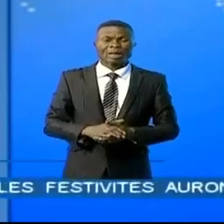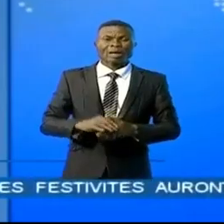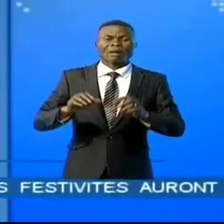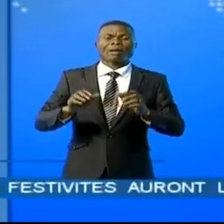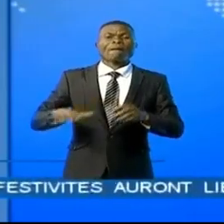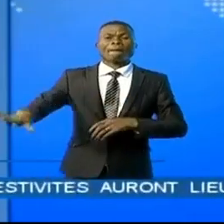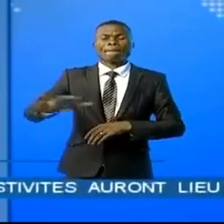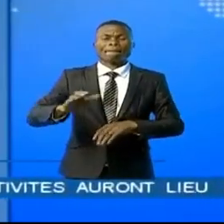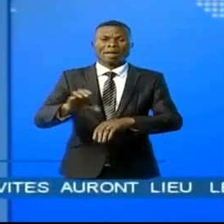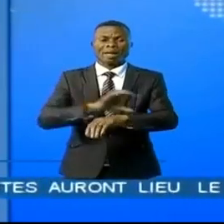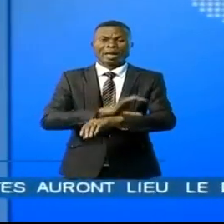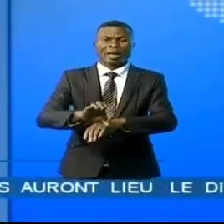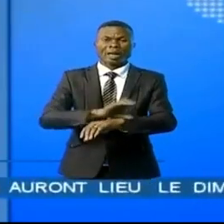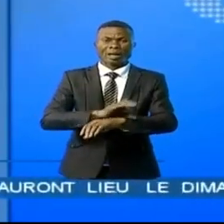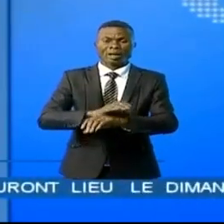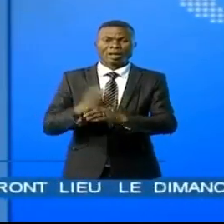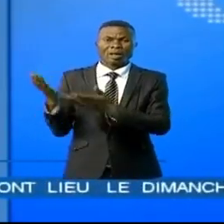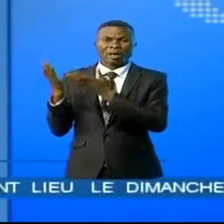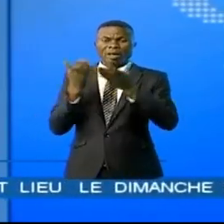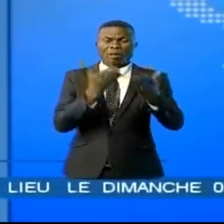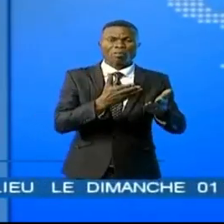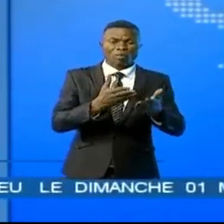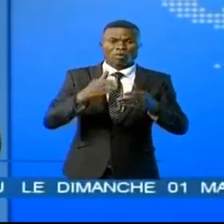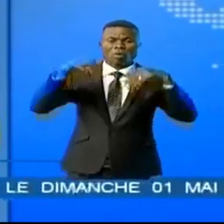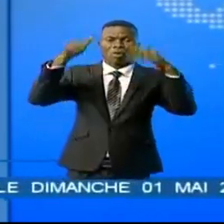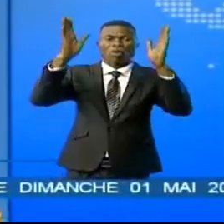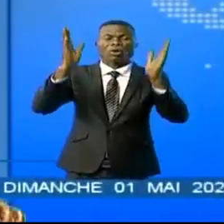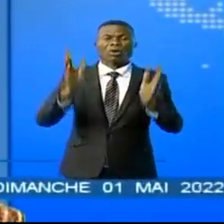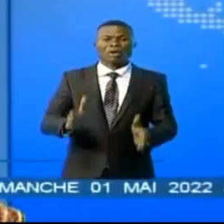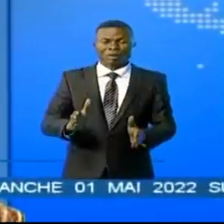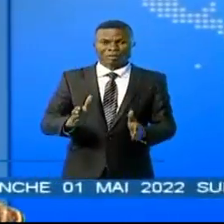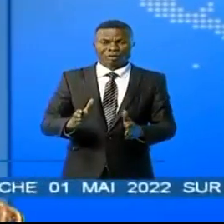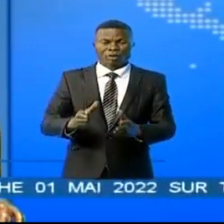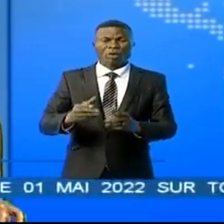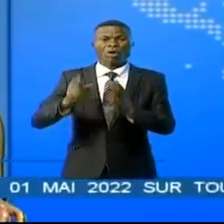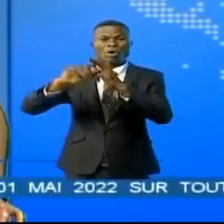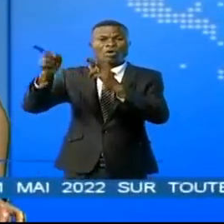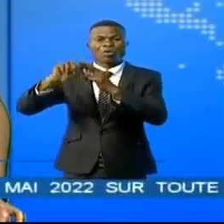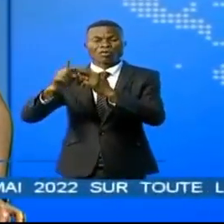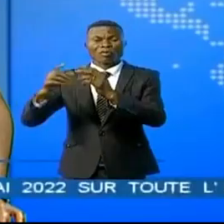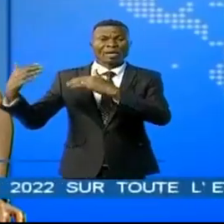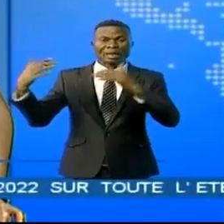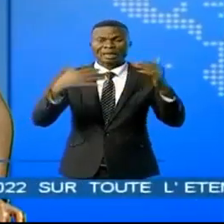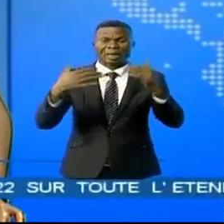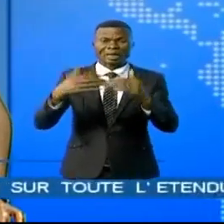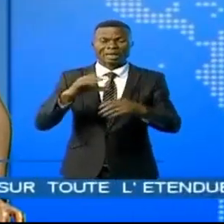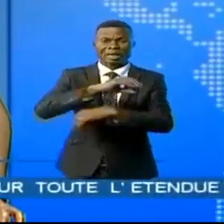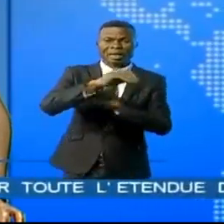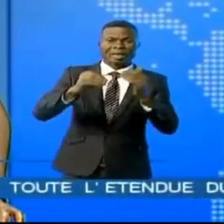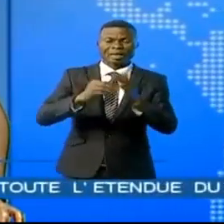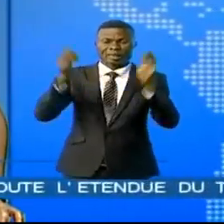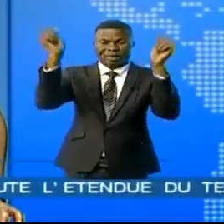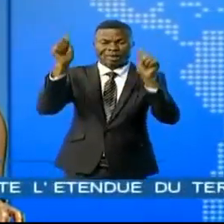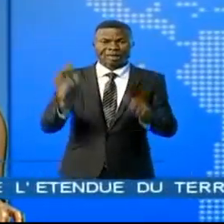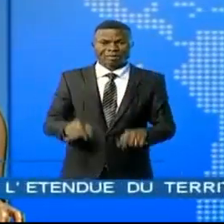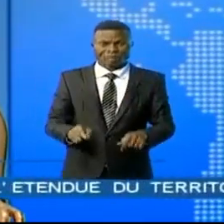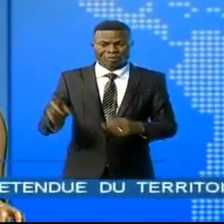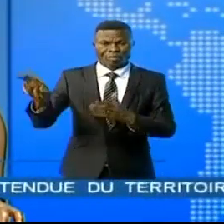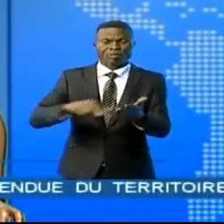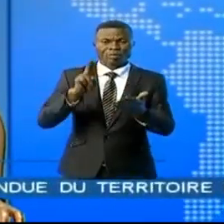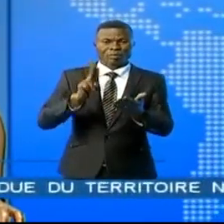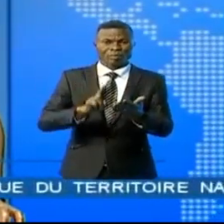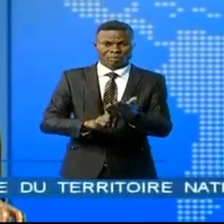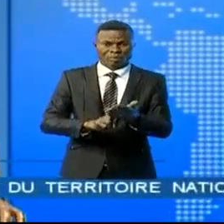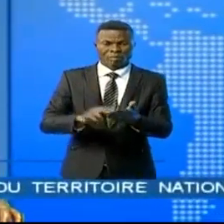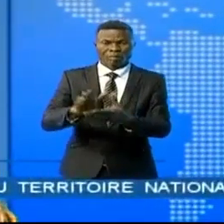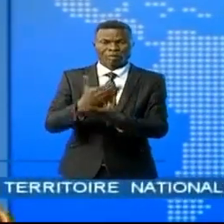l'accord pour le rapatriement des réfugiés centrafricains ayant fui les atrocités vers la RDC vient d'être signé